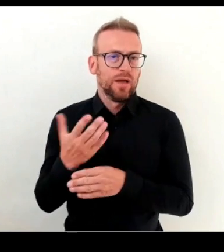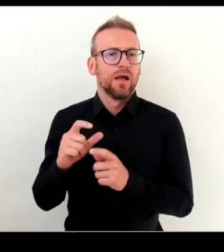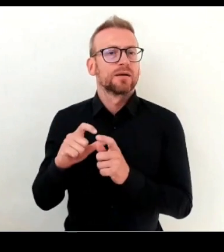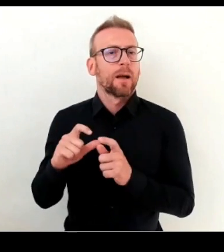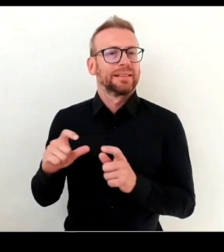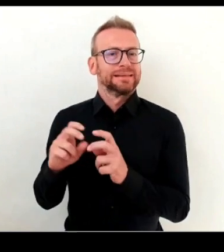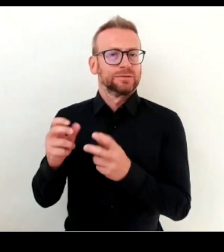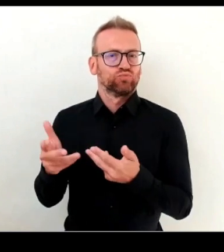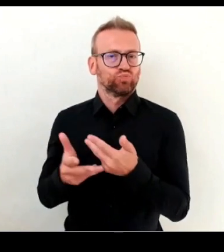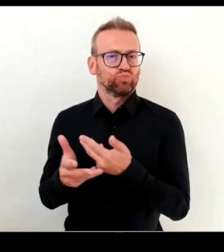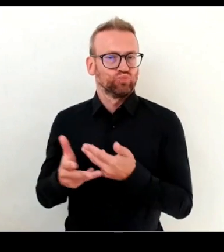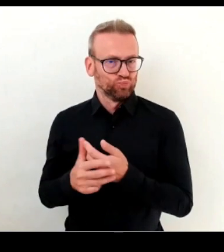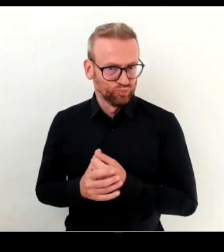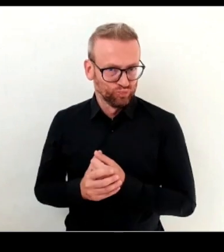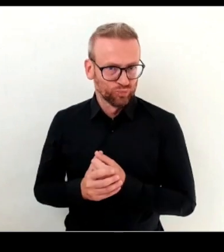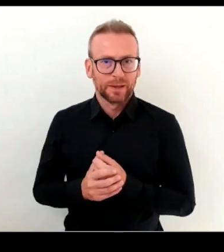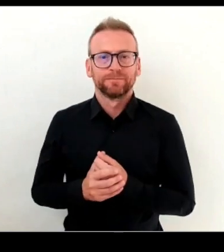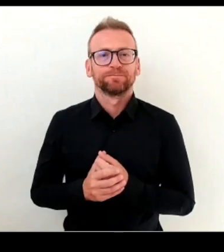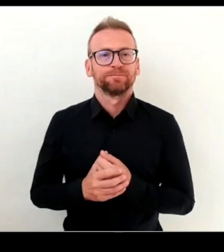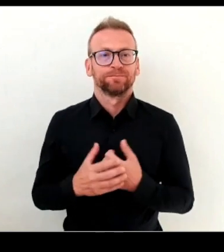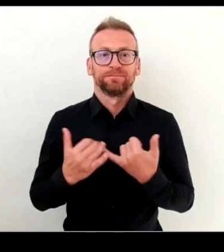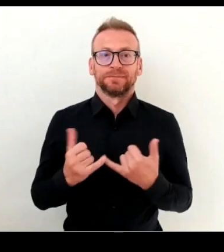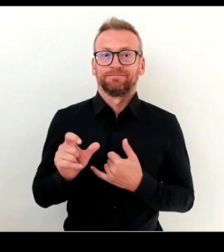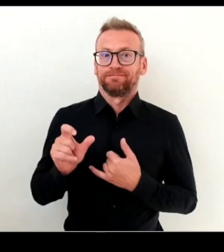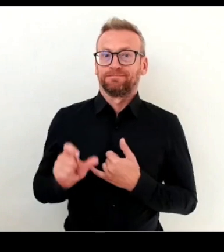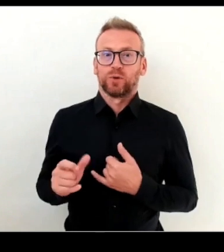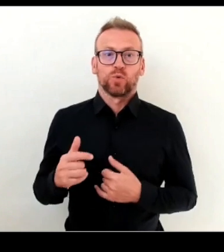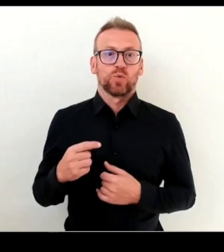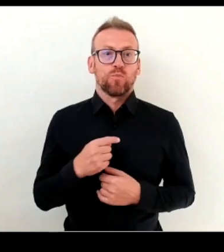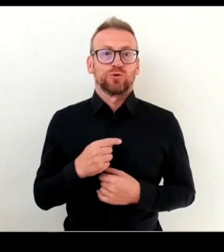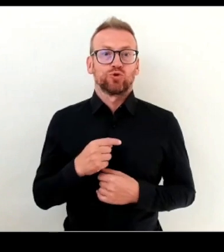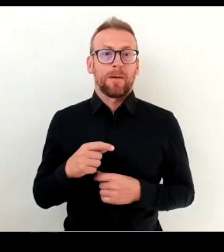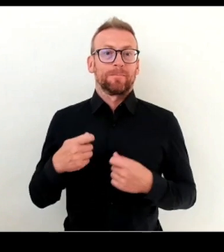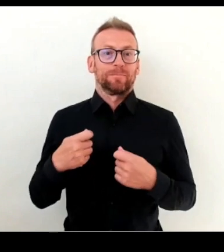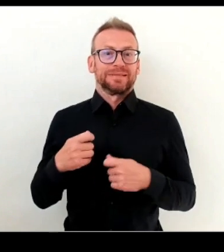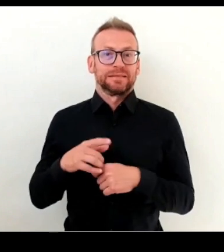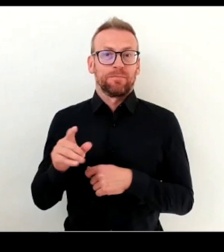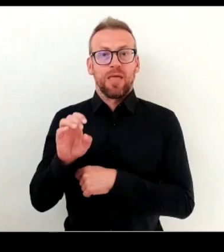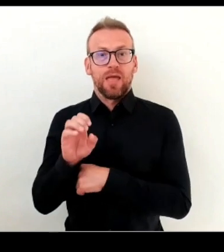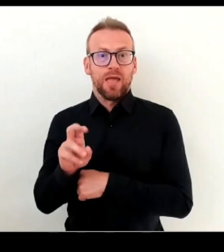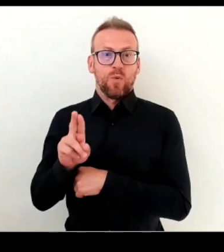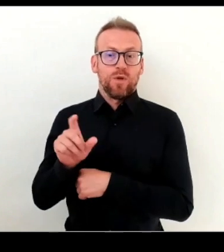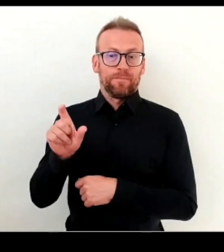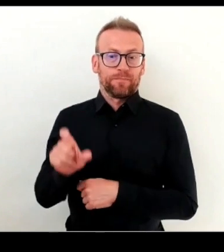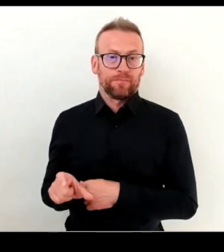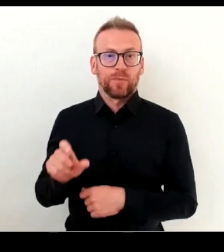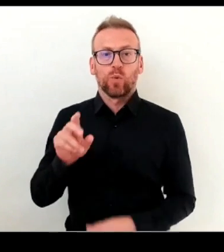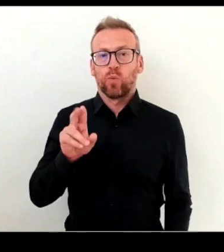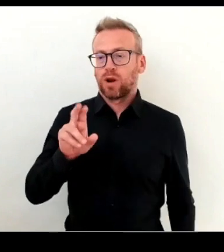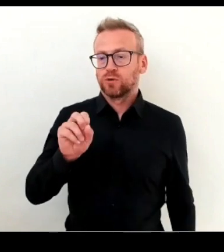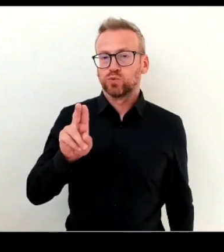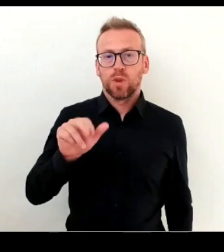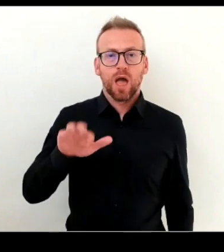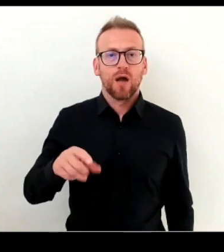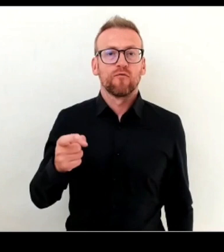Kommissionspräsidentin der Europäischen Union, Ursula von der Leyen, und Ministerpräsident Dr. Markus Söder hat natürlich geleitet, die Kabinettssitzung.